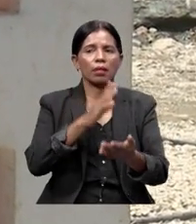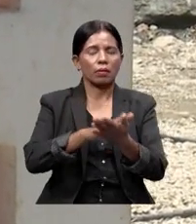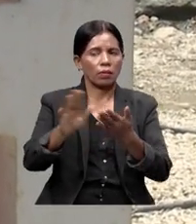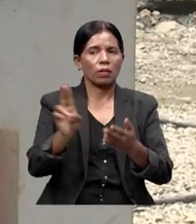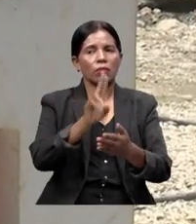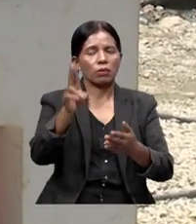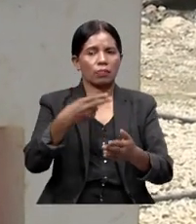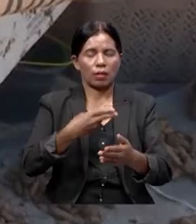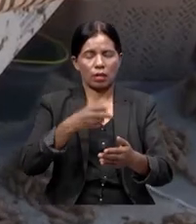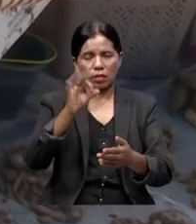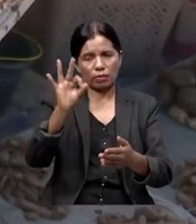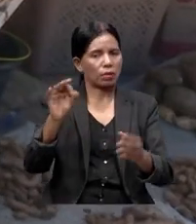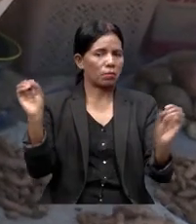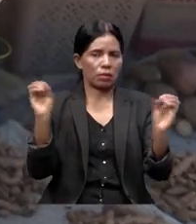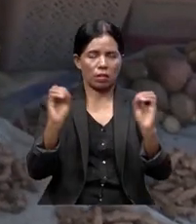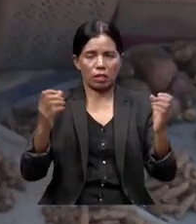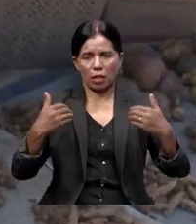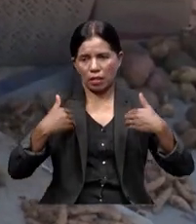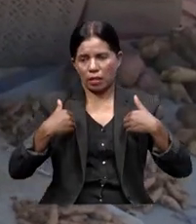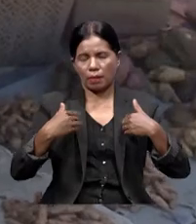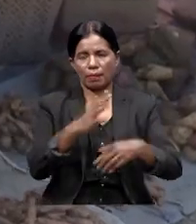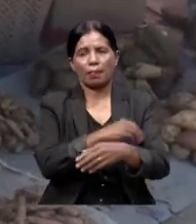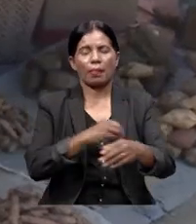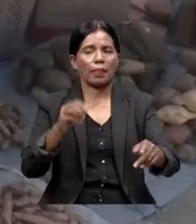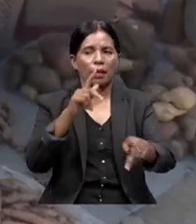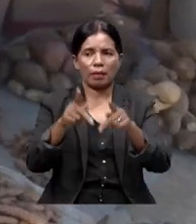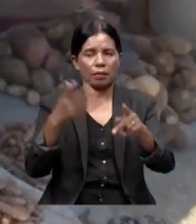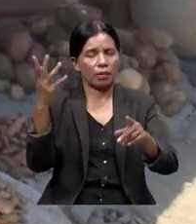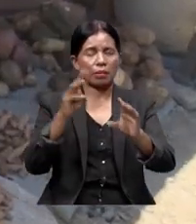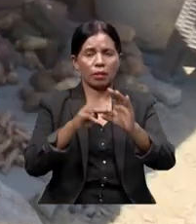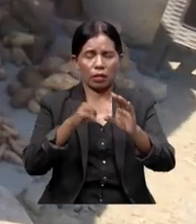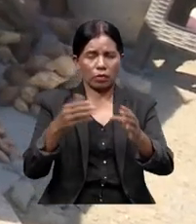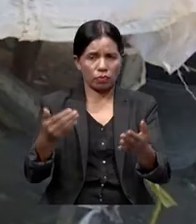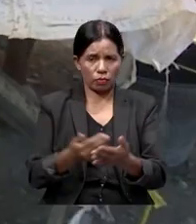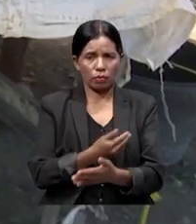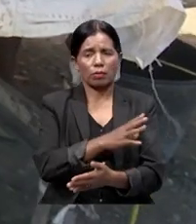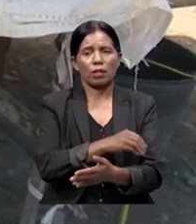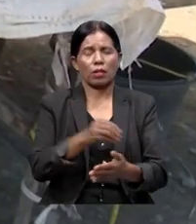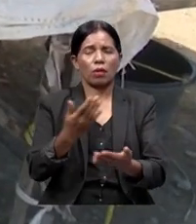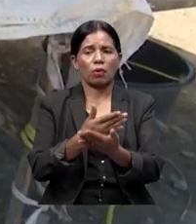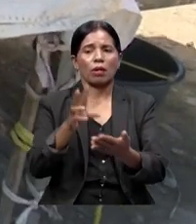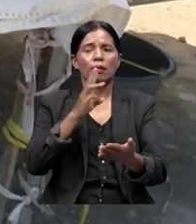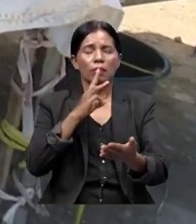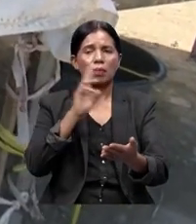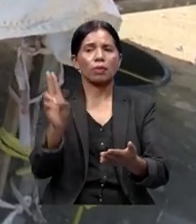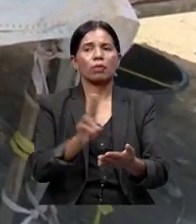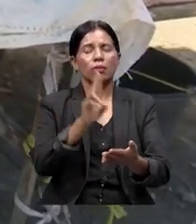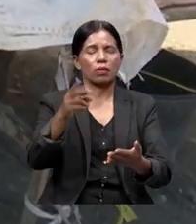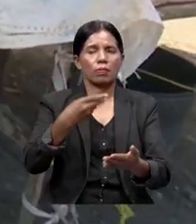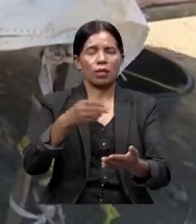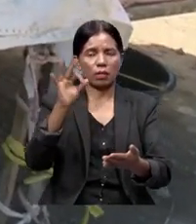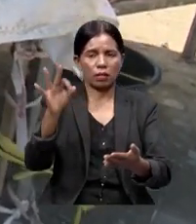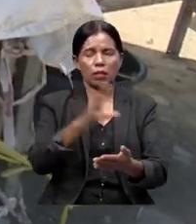usa baharis fatin mos laiha. Tambane negociante sire iha mercado fongne. Obrigado tem que so sarasik be ho di usa baharis fatin